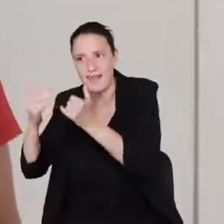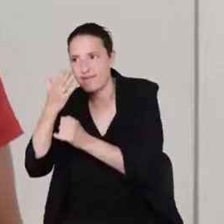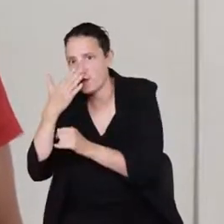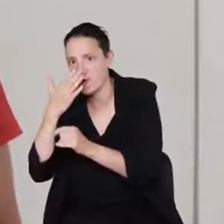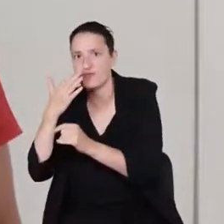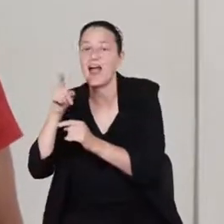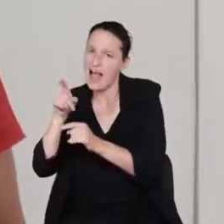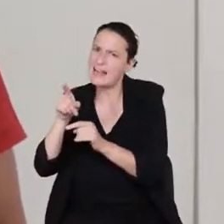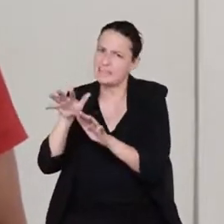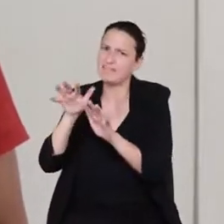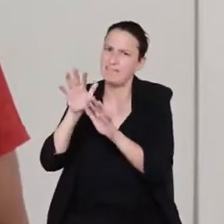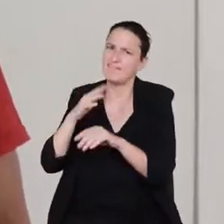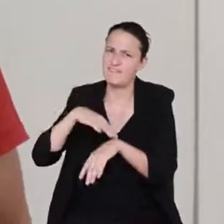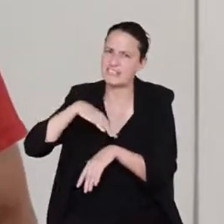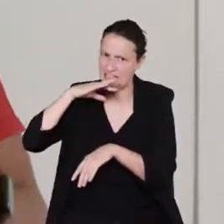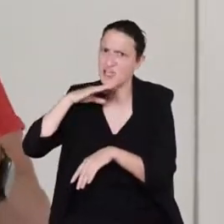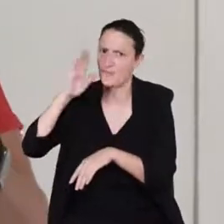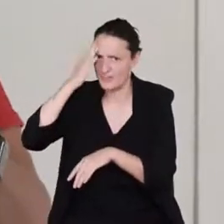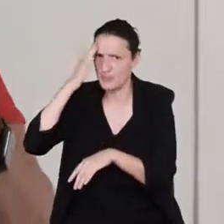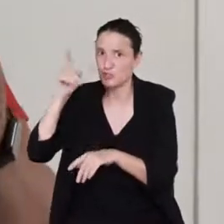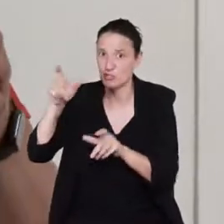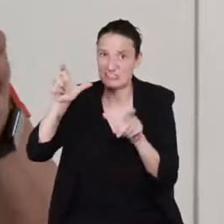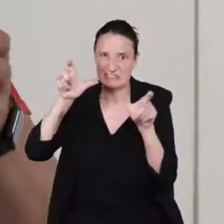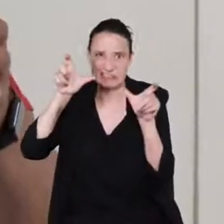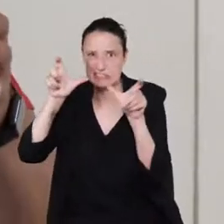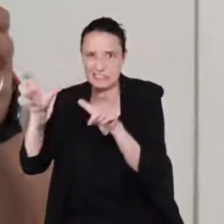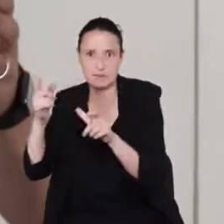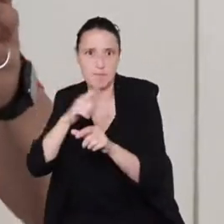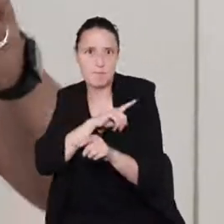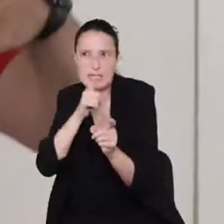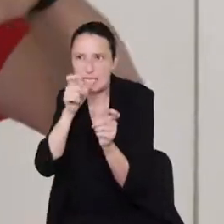No więc socjaliści próbowali